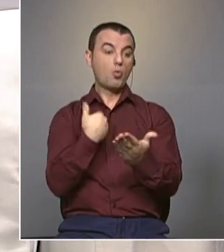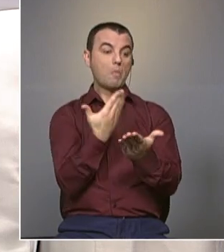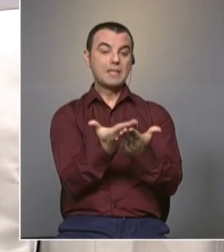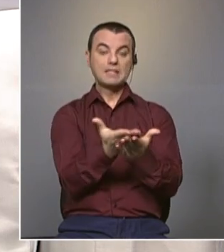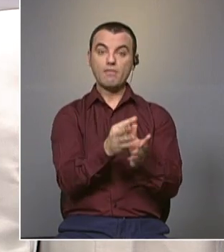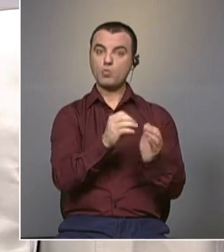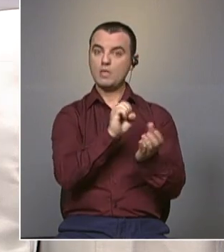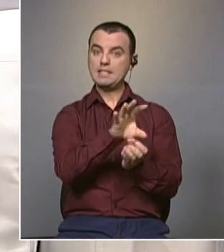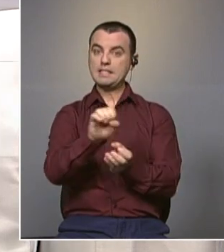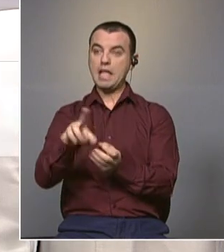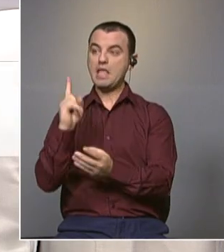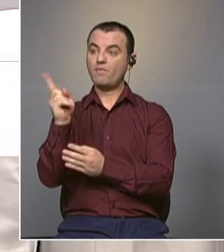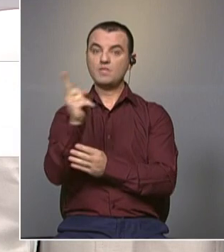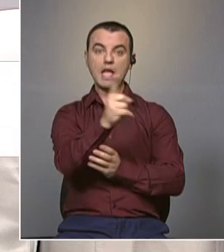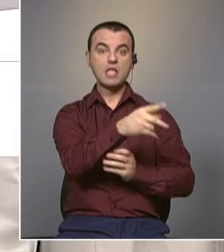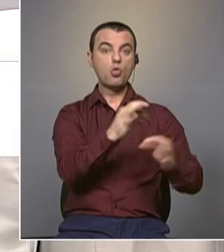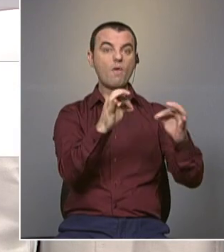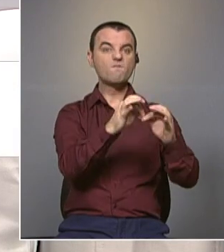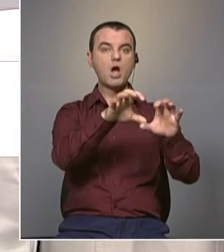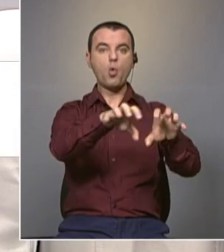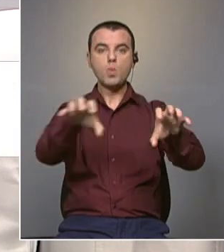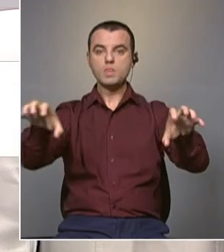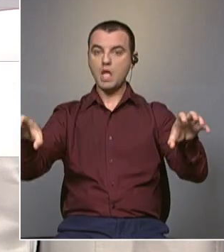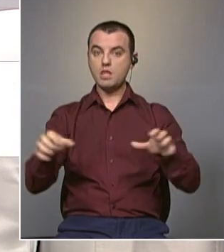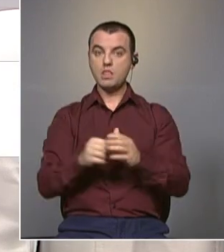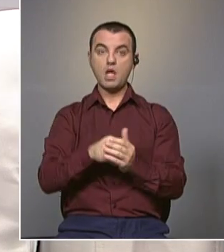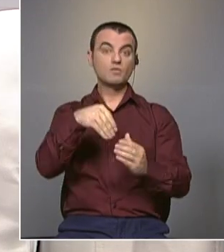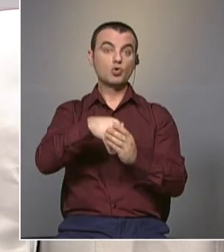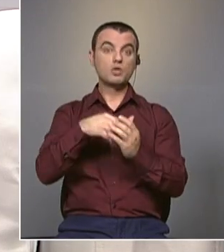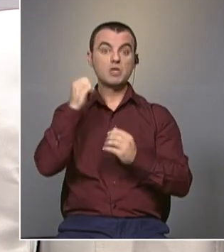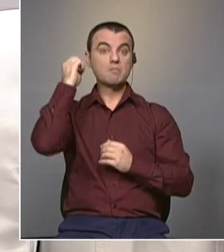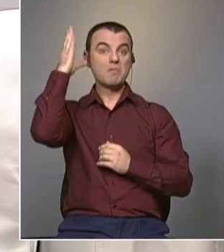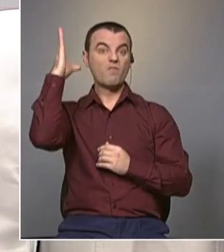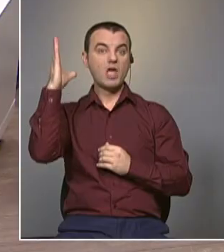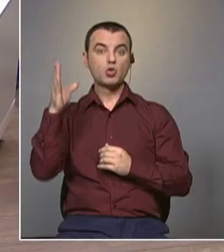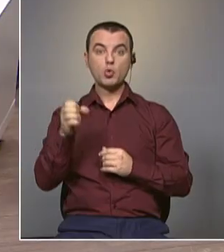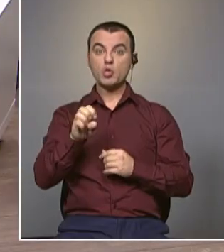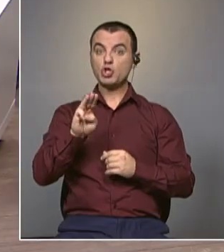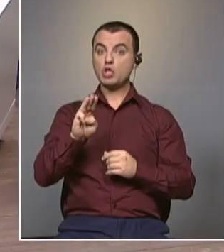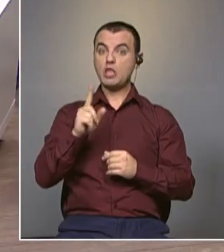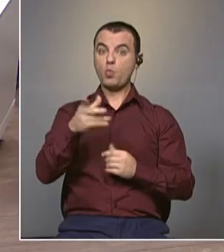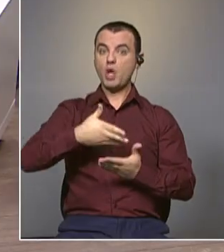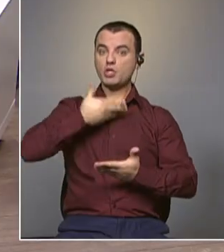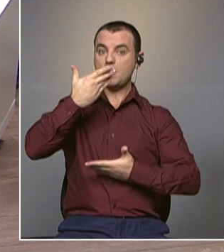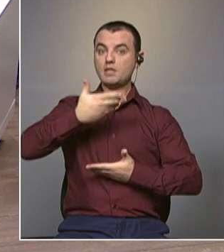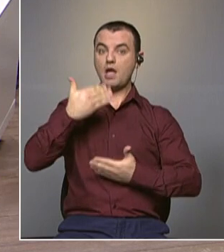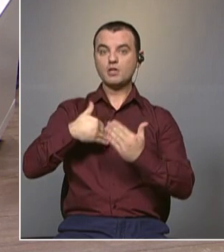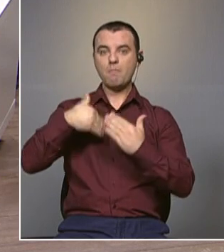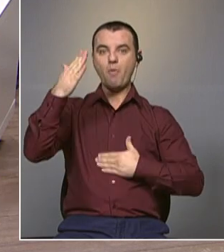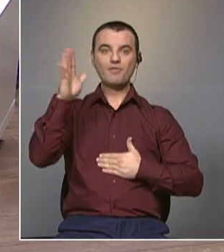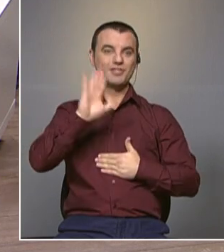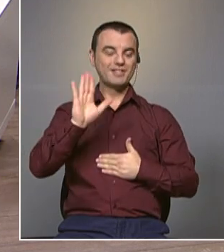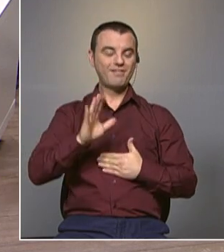от факултетите. В студиото сме с професор Мария Шнитър, която ще ни разкаже повече. Здравейте! Здравейте! Да почваме